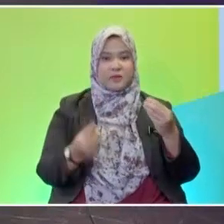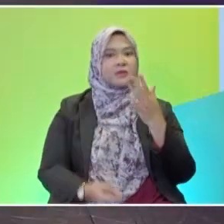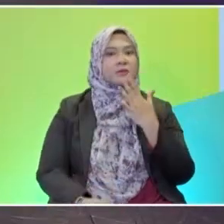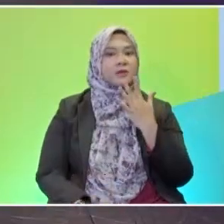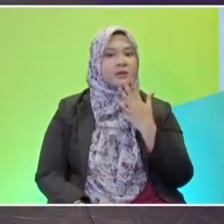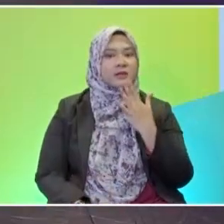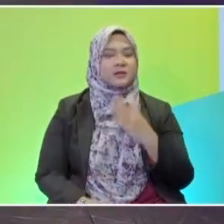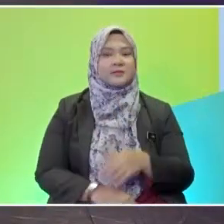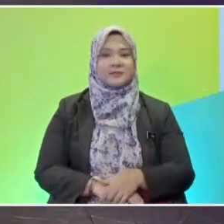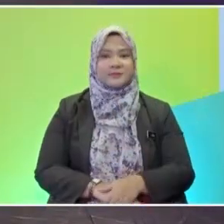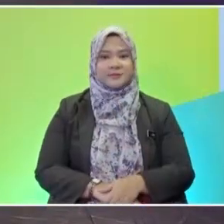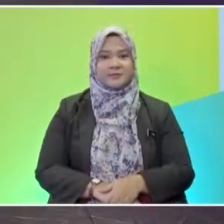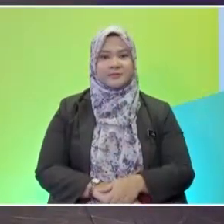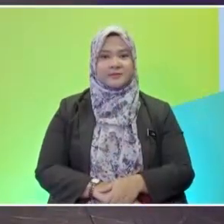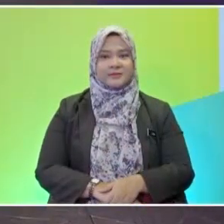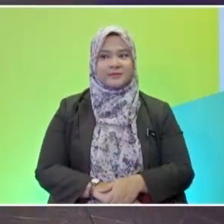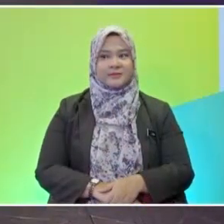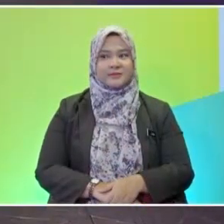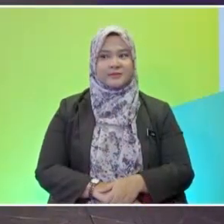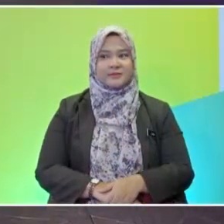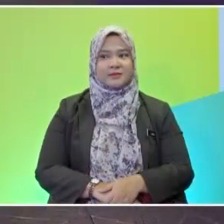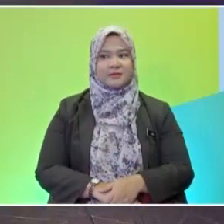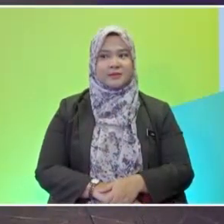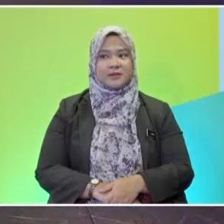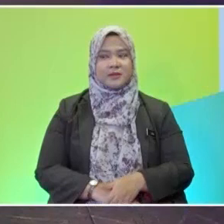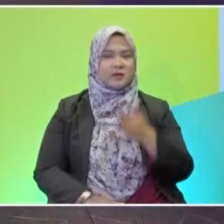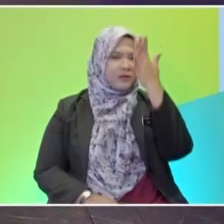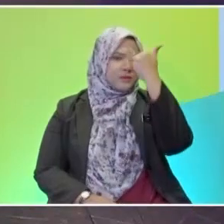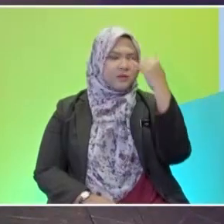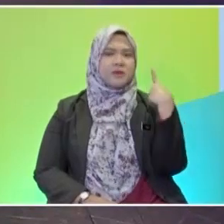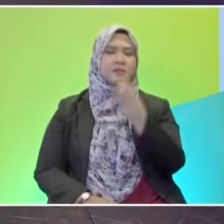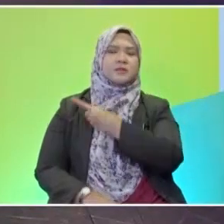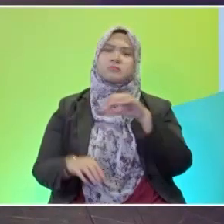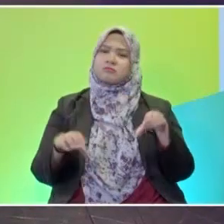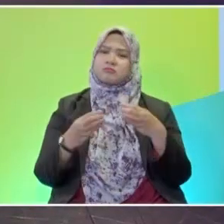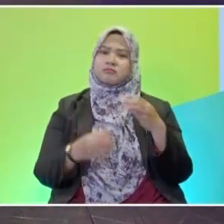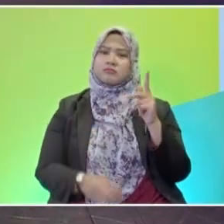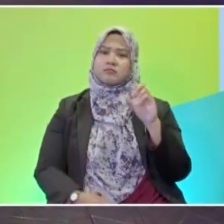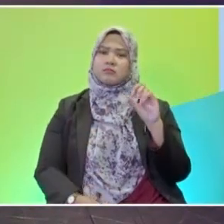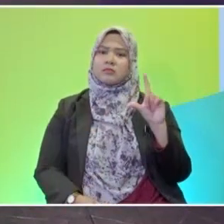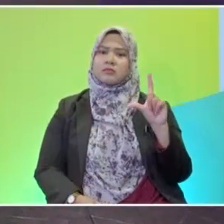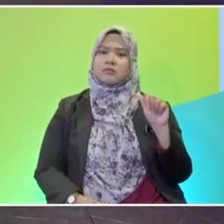untuk sejarah dan goal ini sejarah kolam renang